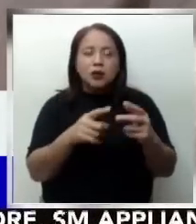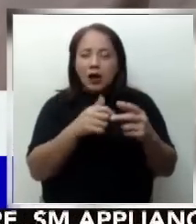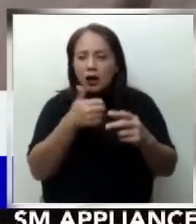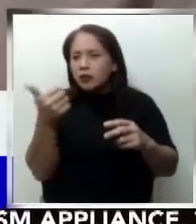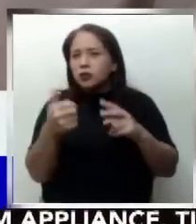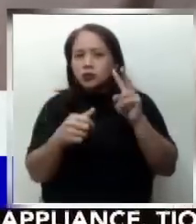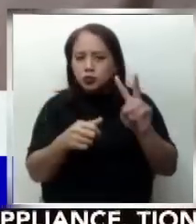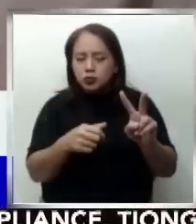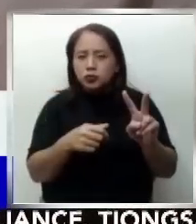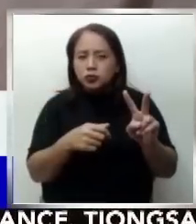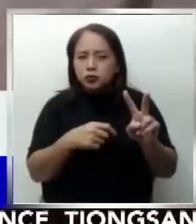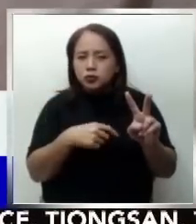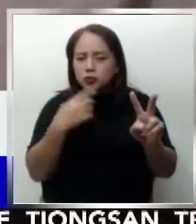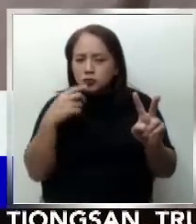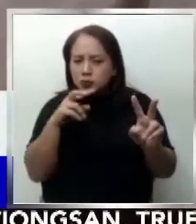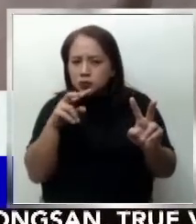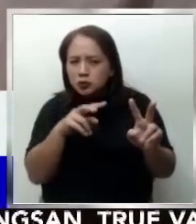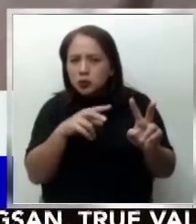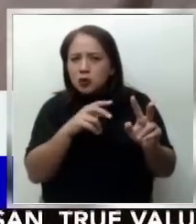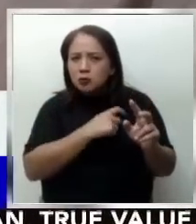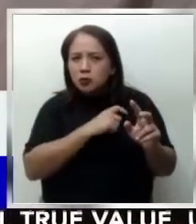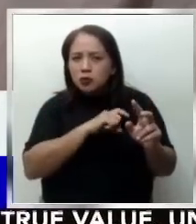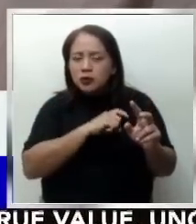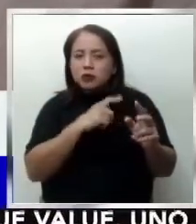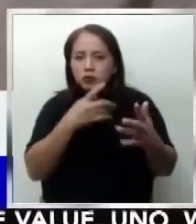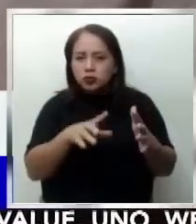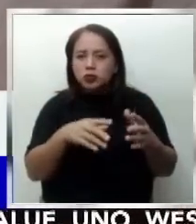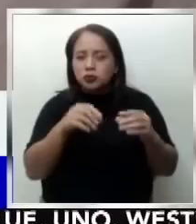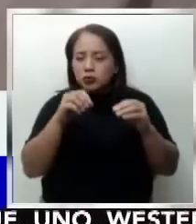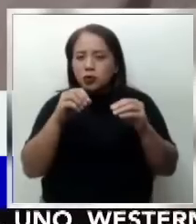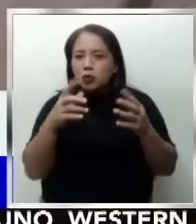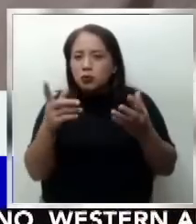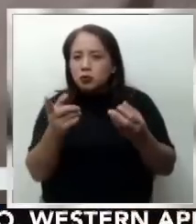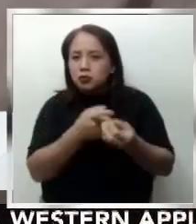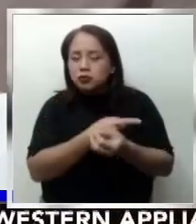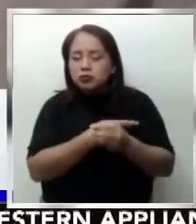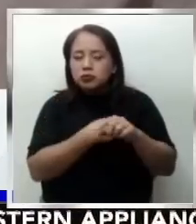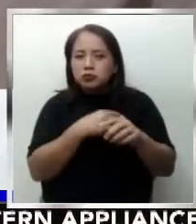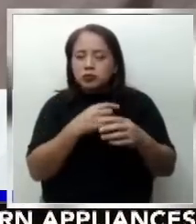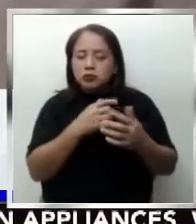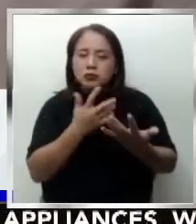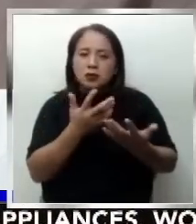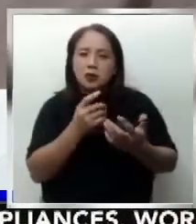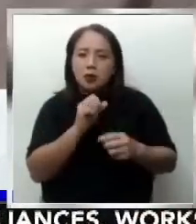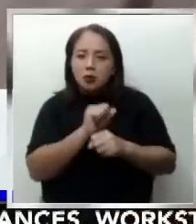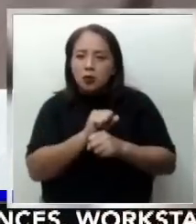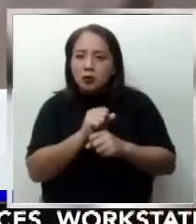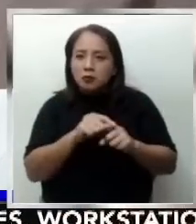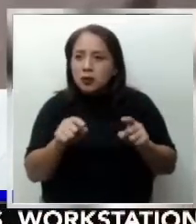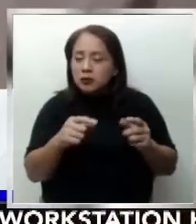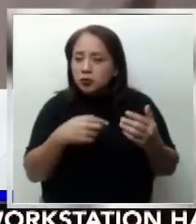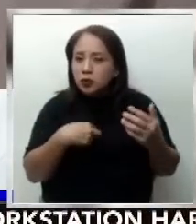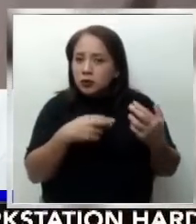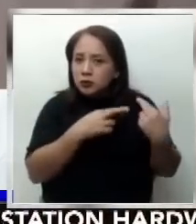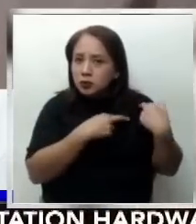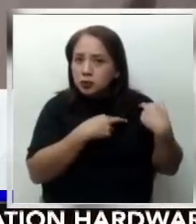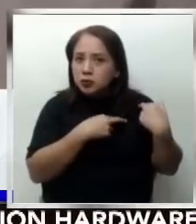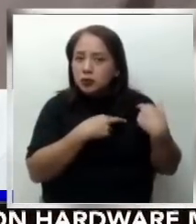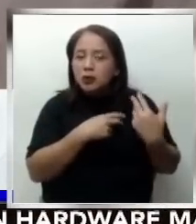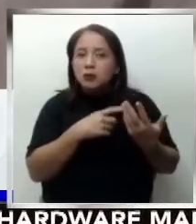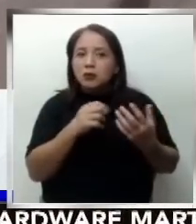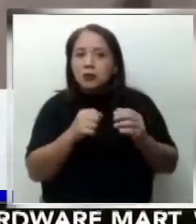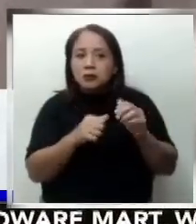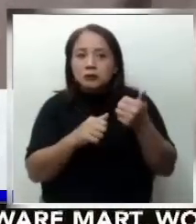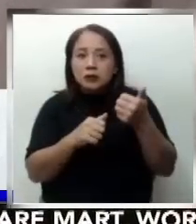namin na na-dismiss sila, pero ano ang kanilang liability dito? Kung makukuha pa nila itong 10 na to at magsasabi yung 3